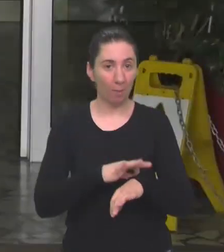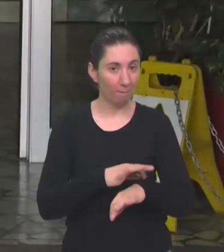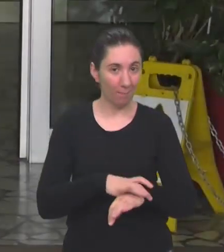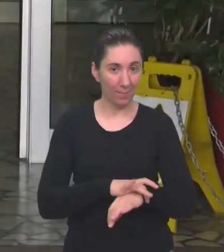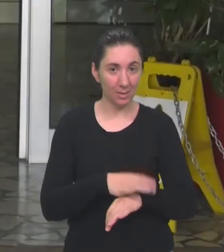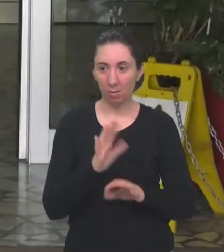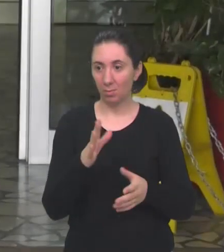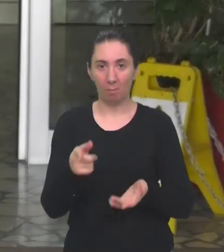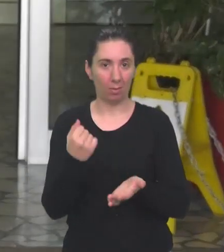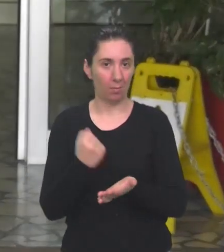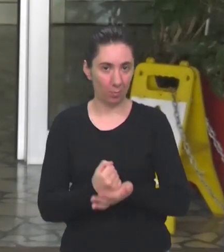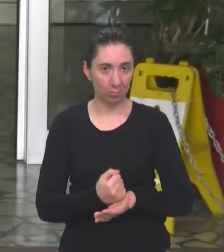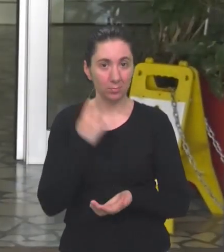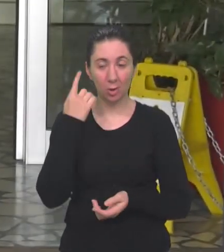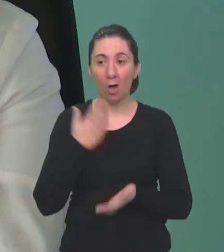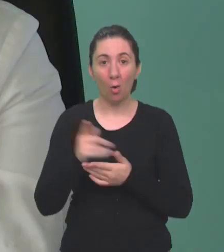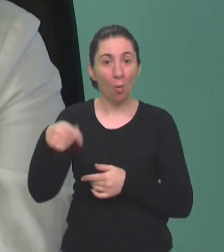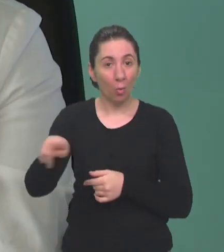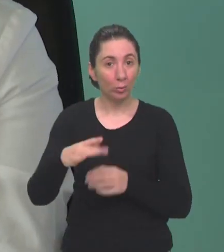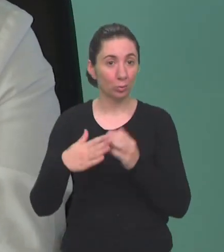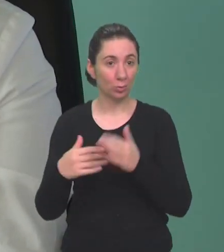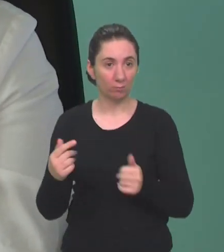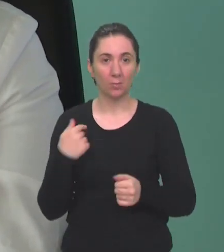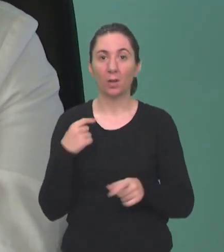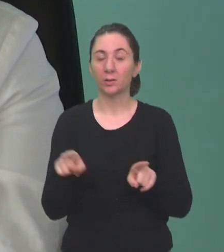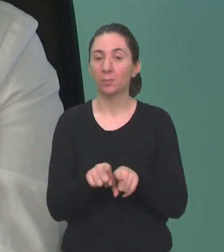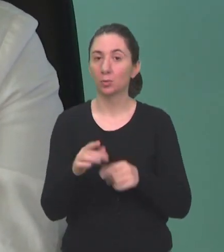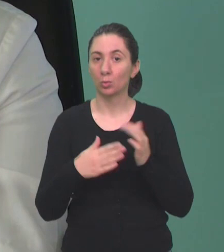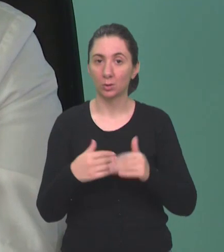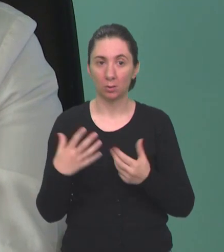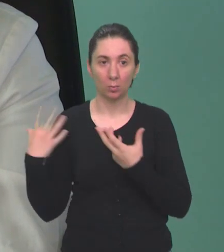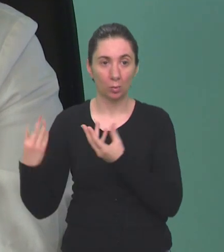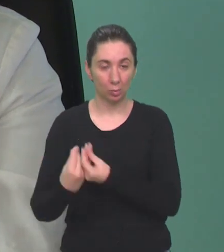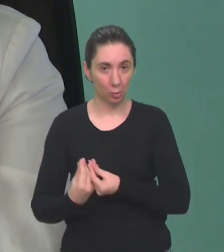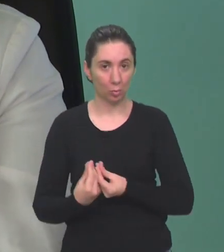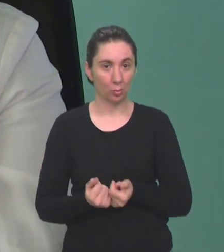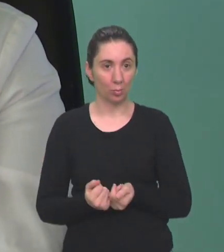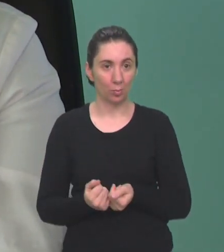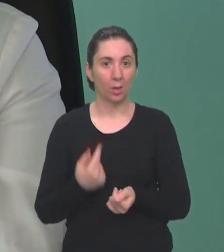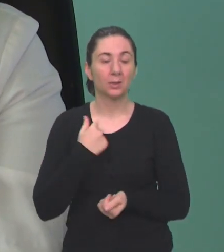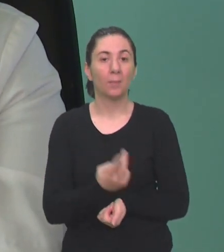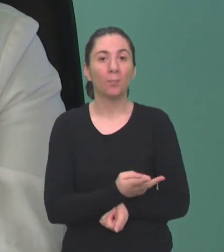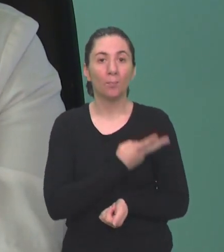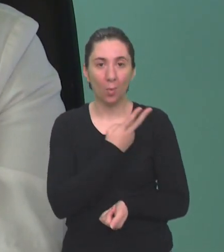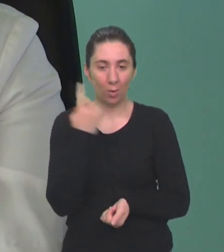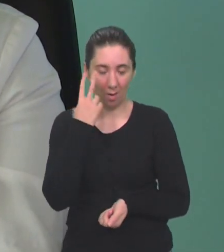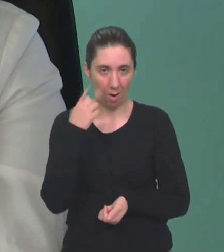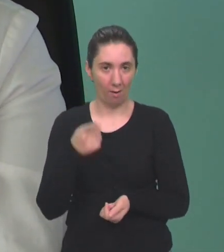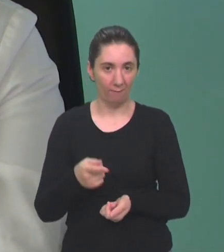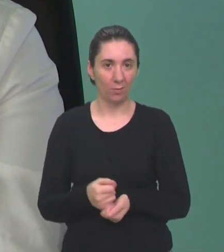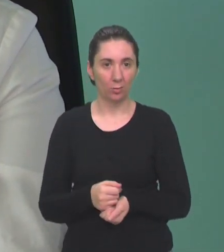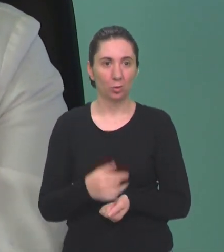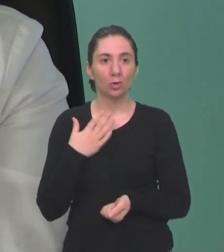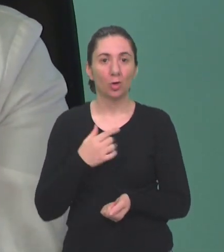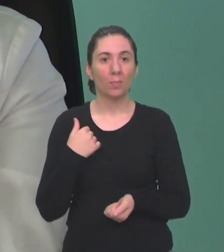nema ni te potvrde, znači da su, ako su oni zadovoljni, ja sam zadovoljna skupa s njima, ponosna sam naravno na to